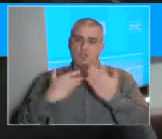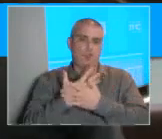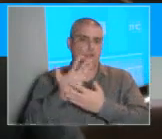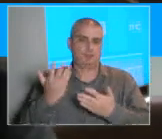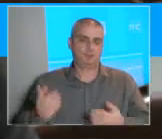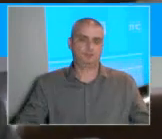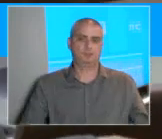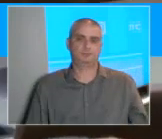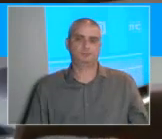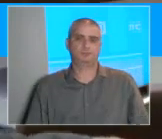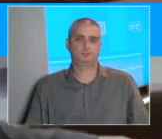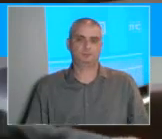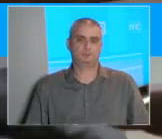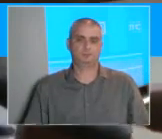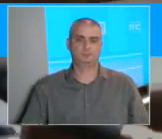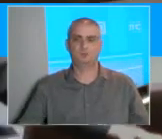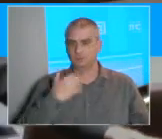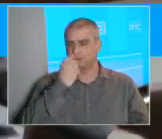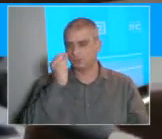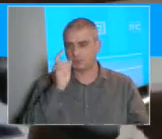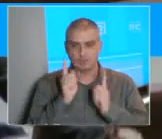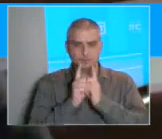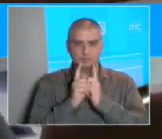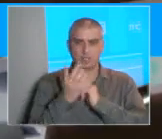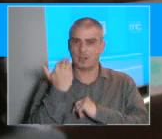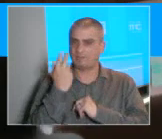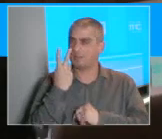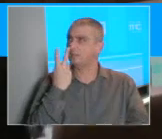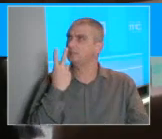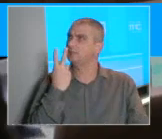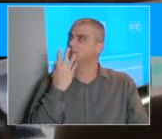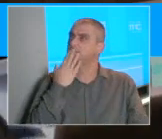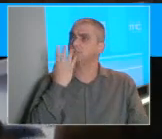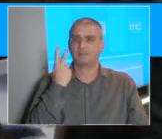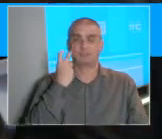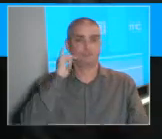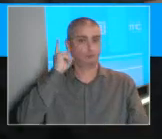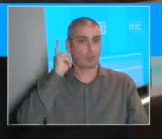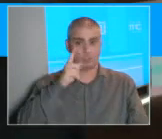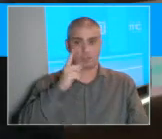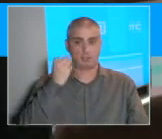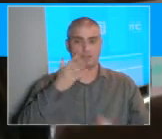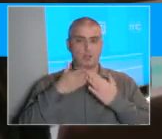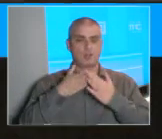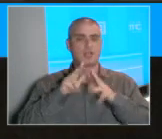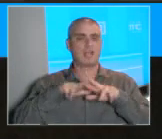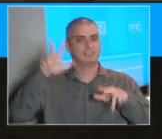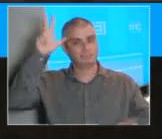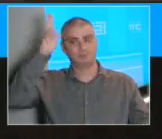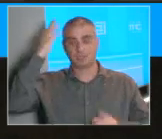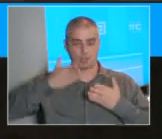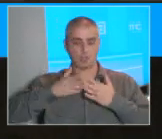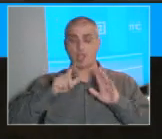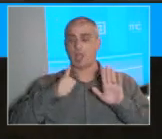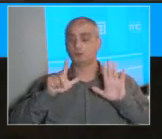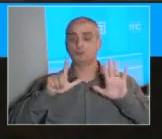לנו. לדלת פתוחה. לא חדש, ואני יכול להגיד לך פה איזה סיפור קטן בקצרה ממש, לפני 20 שנה שהייתה אוניית ארץ הצבי, היא פשוט הייתה אוניית